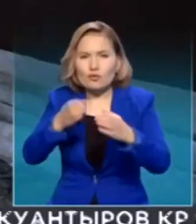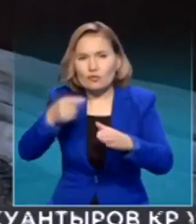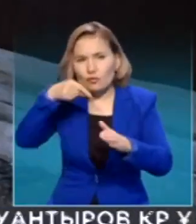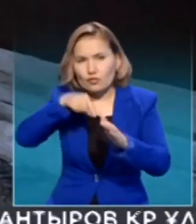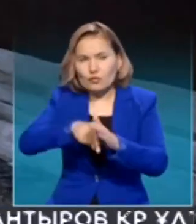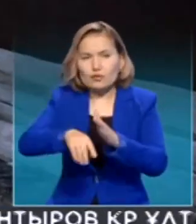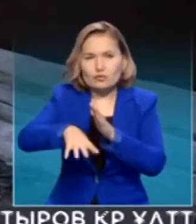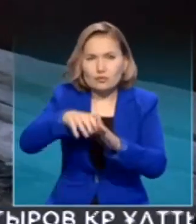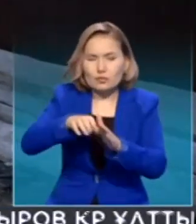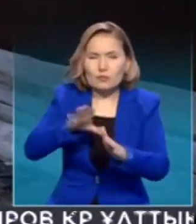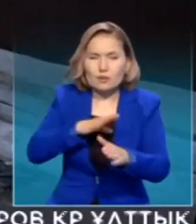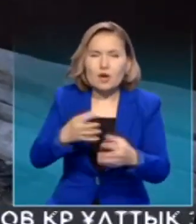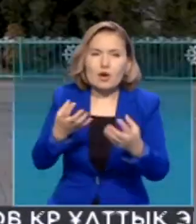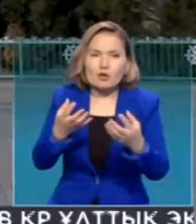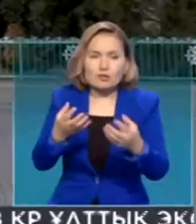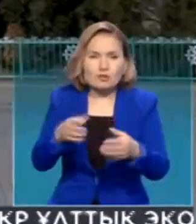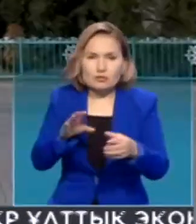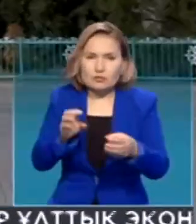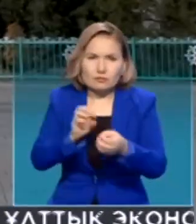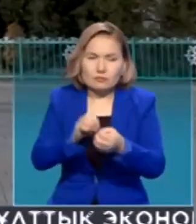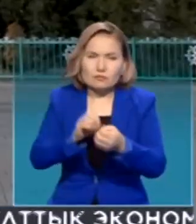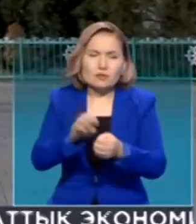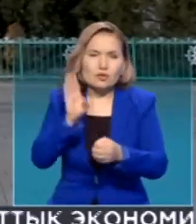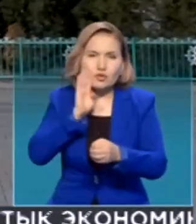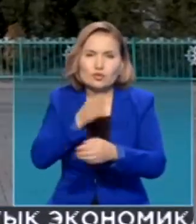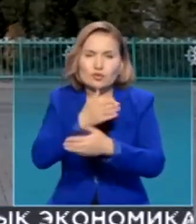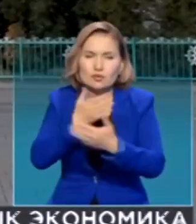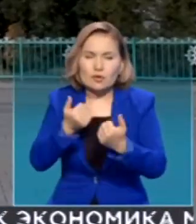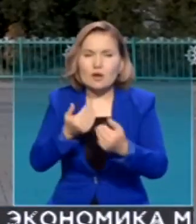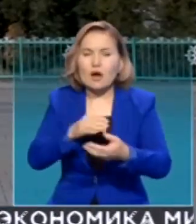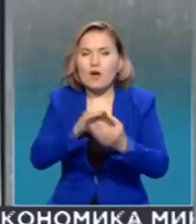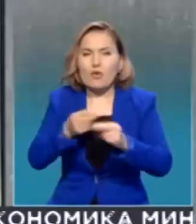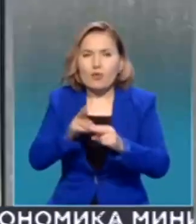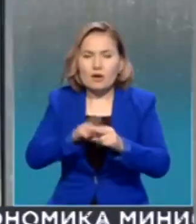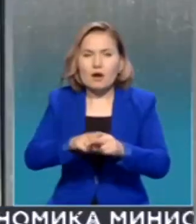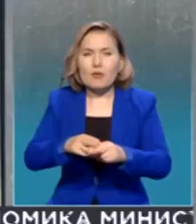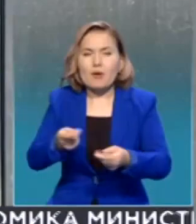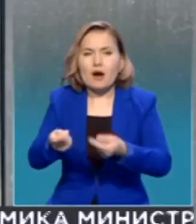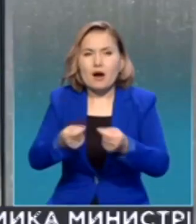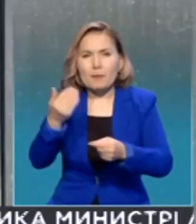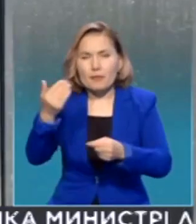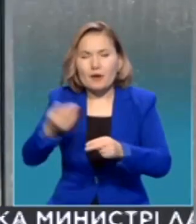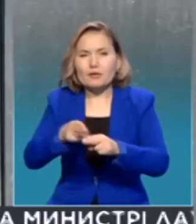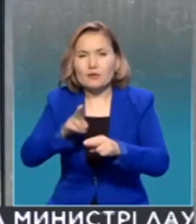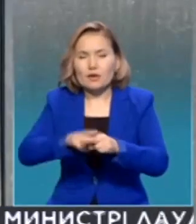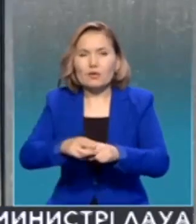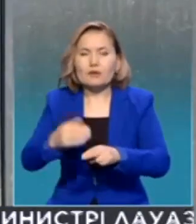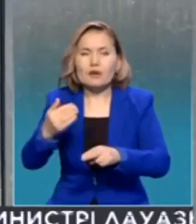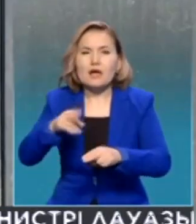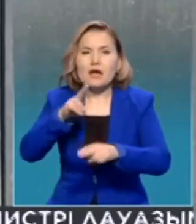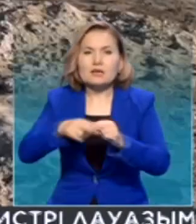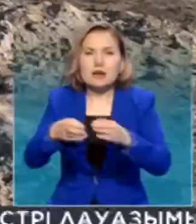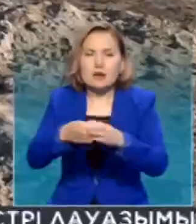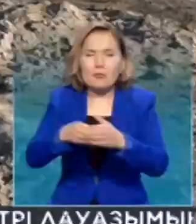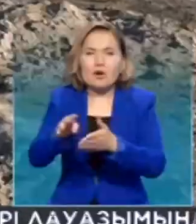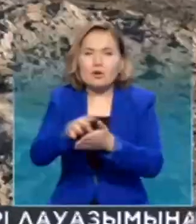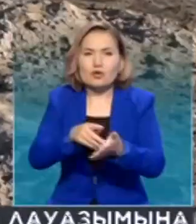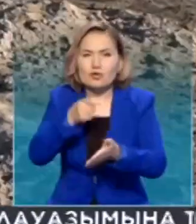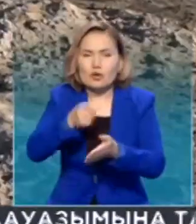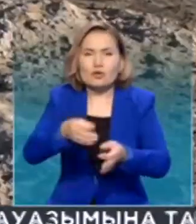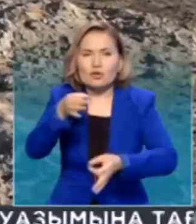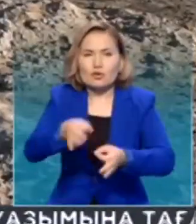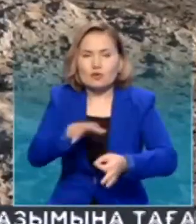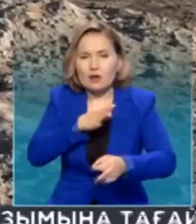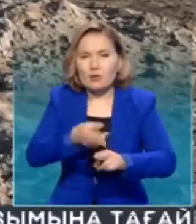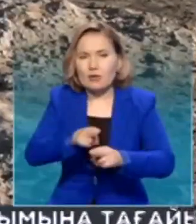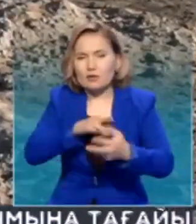су тартқам міне. Одан тағы шықпай қалды ана. Аудан әкімшілігі шығын болған қаржыны өндіріп алу үшін жұмысын шала атқарған мердігер компаниямен соттасқан.